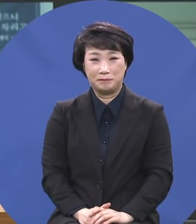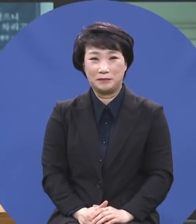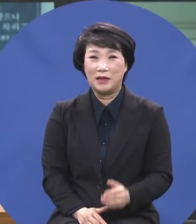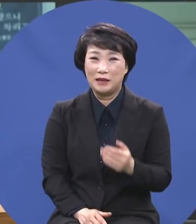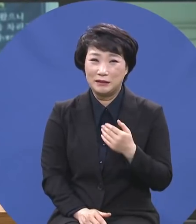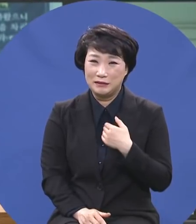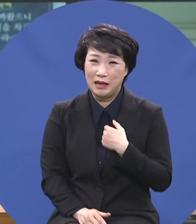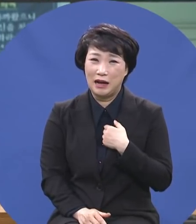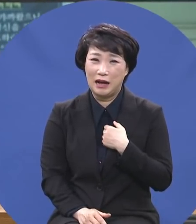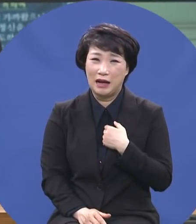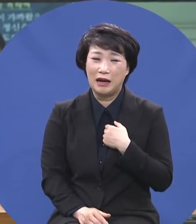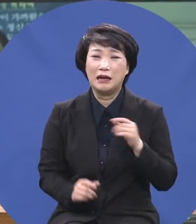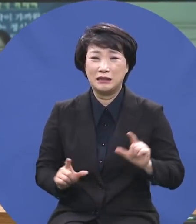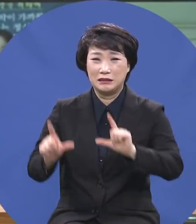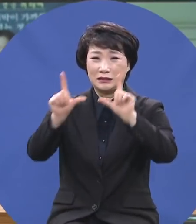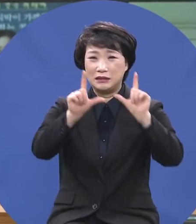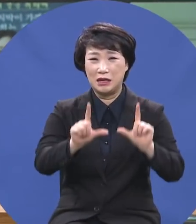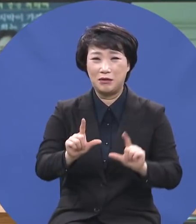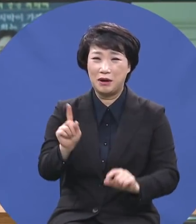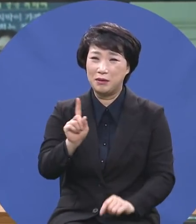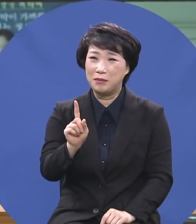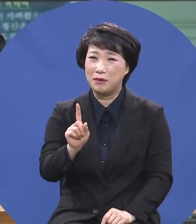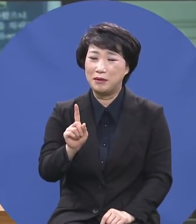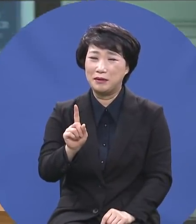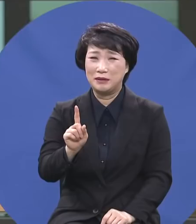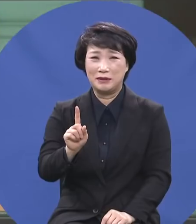제가 사는 생활이